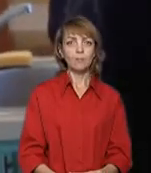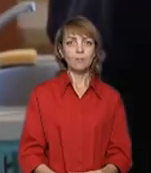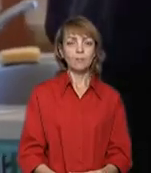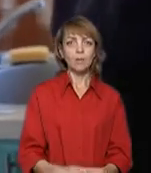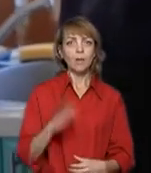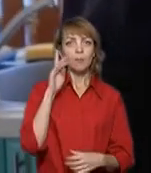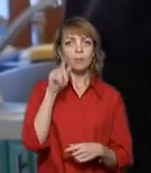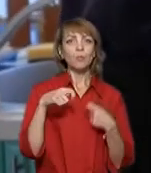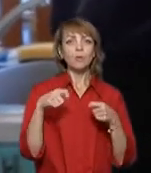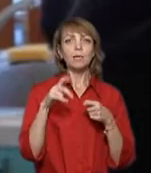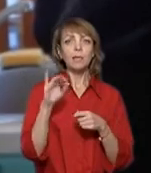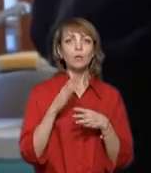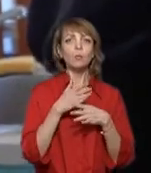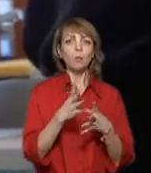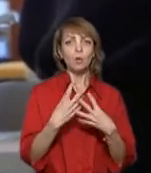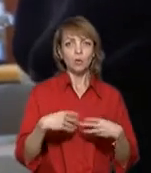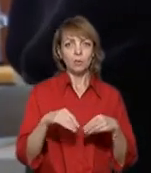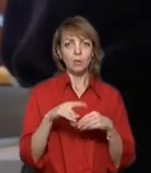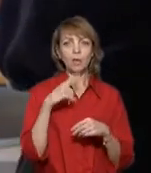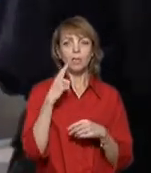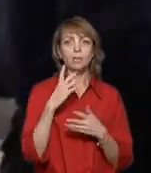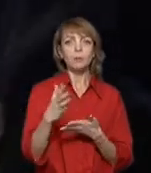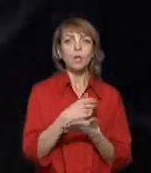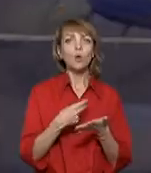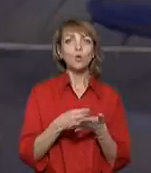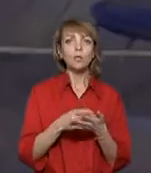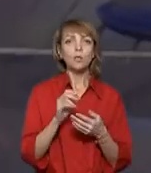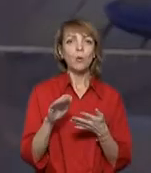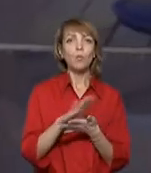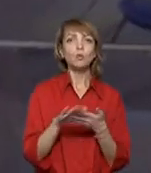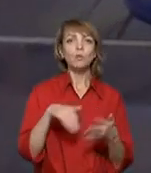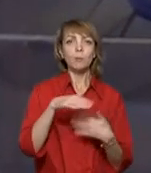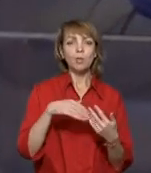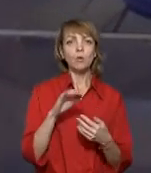Підліток продає кекси і допомагає родині. Каже, збирає кошти на посудомийку і